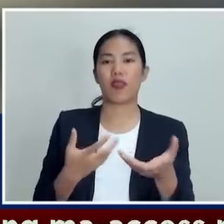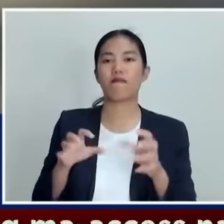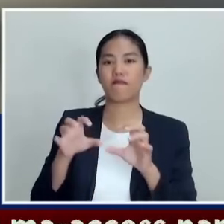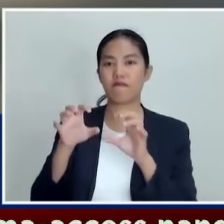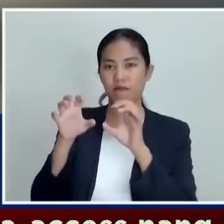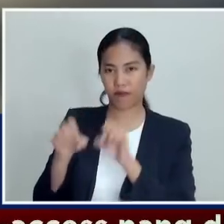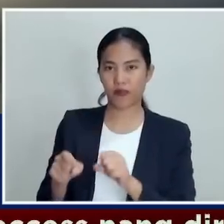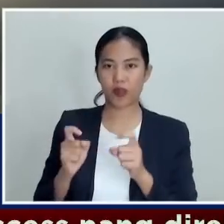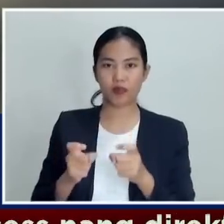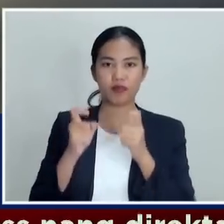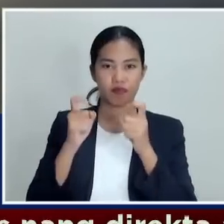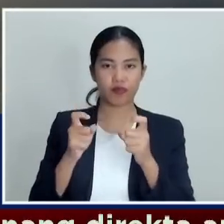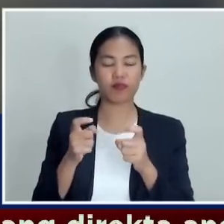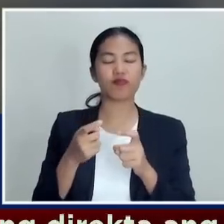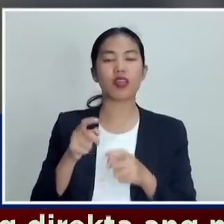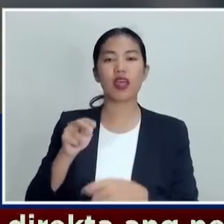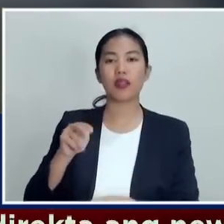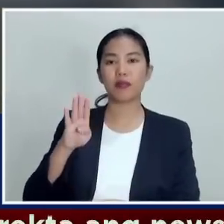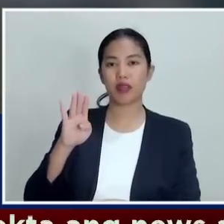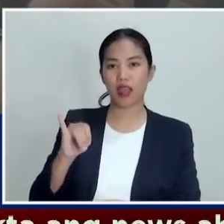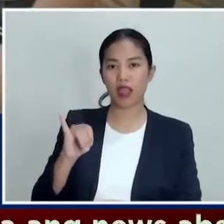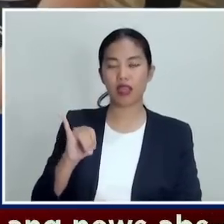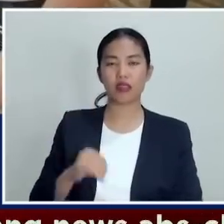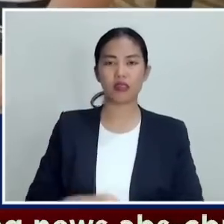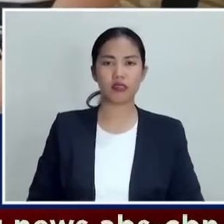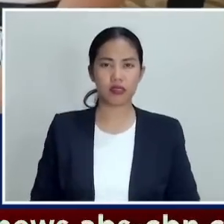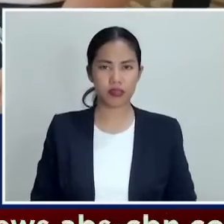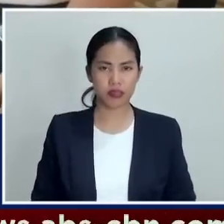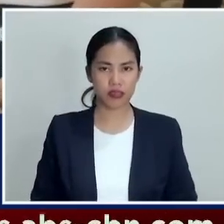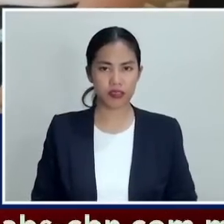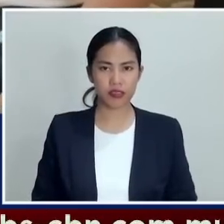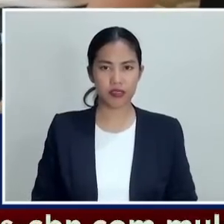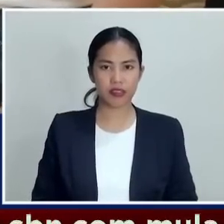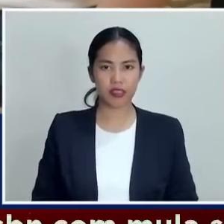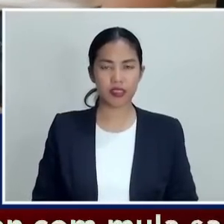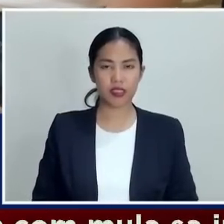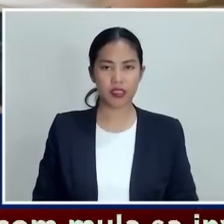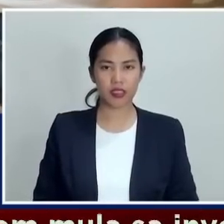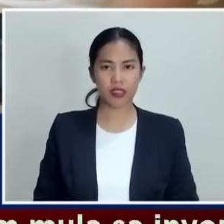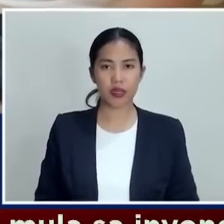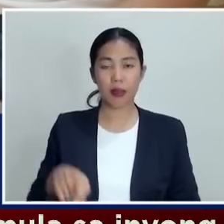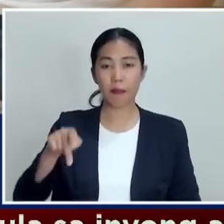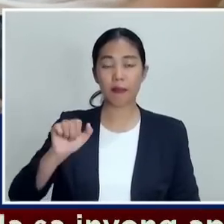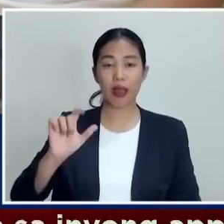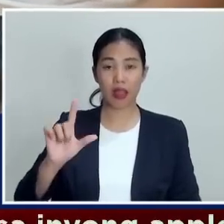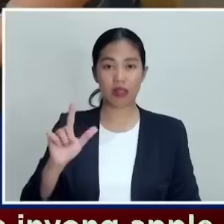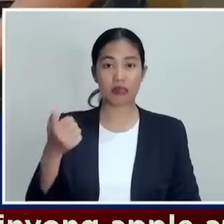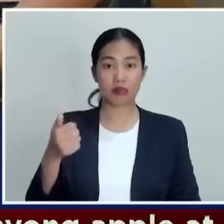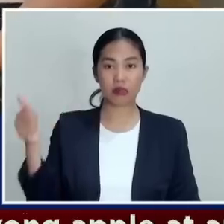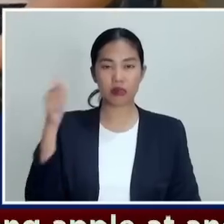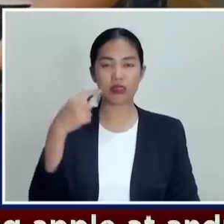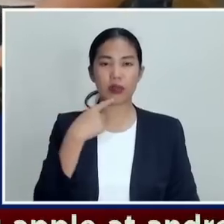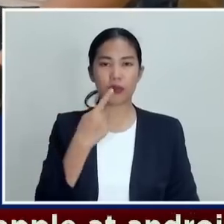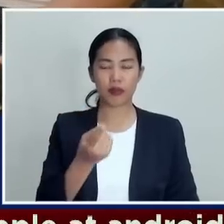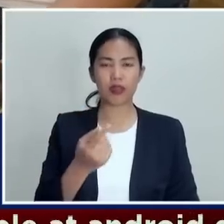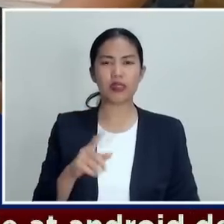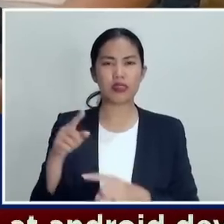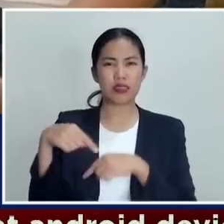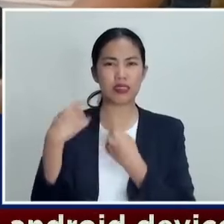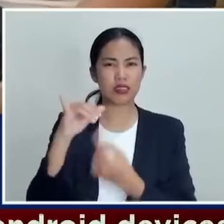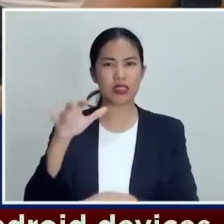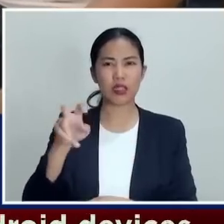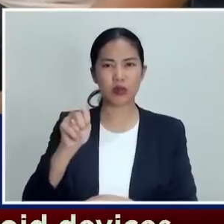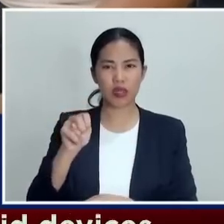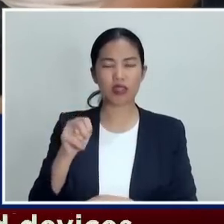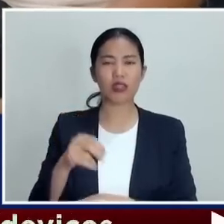NBI Anti-Organized and Transnational Crimes Division. Ayon sa pamunuan ng PAL, noong Enero pa nagbanta si na Sebastian na may ipit ang